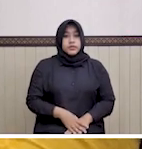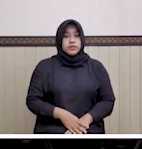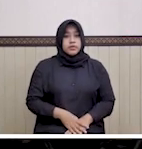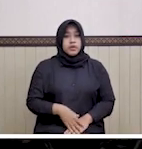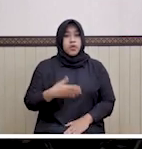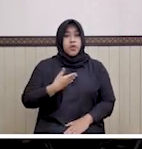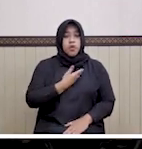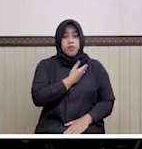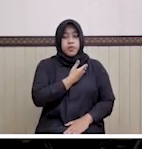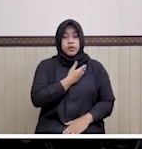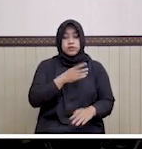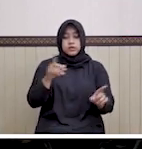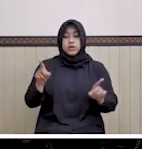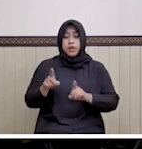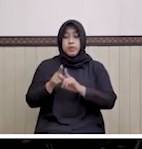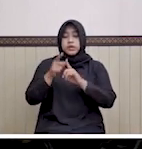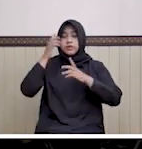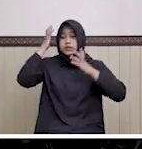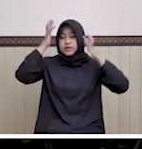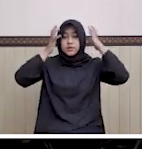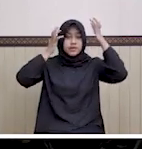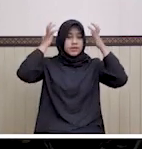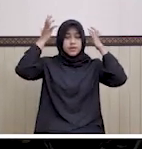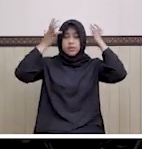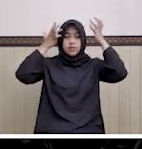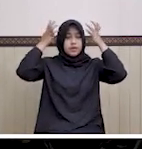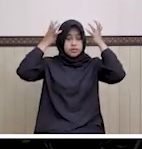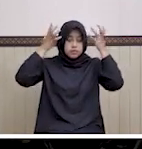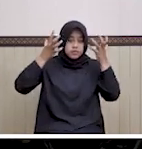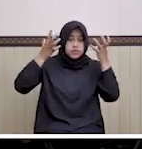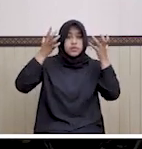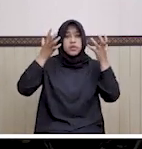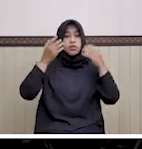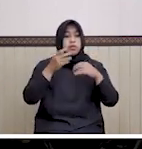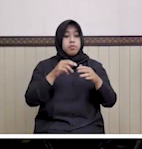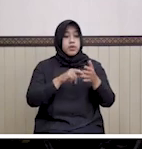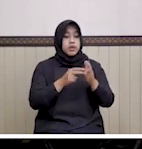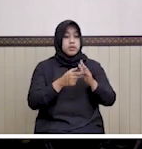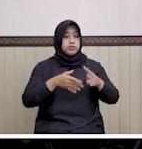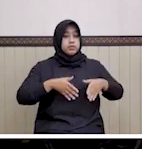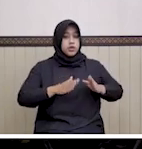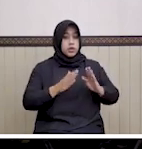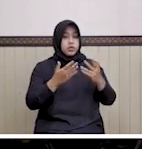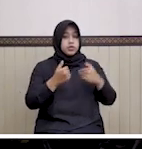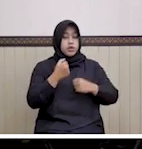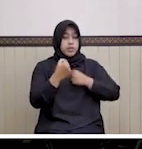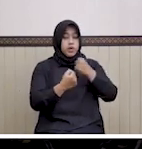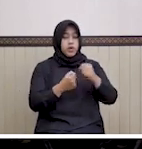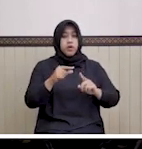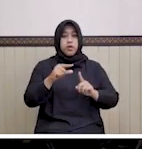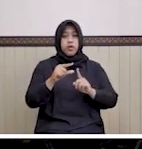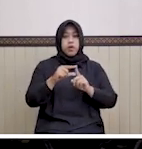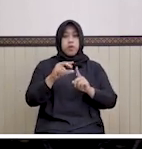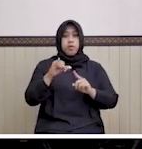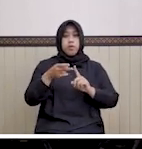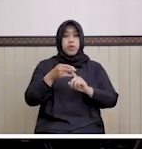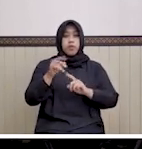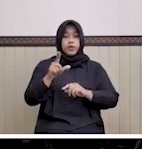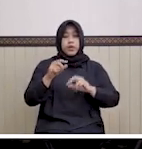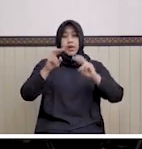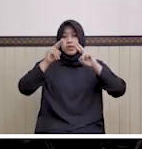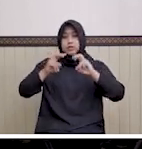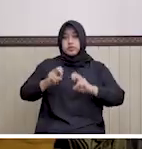depresi pernah terjadi seperti itu sikap sudah melakukan profile assesment terlebih dahulu ya Iya profile